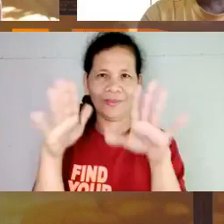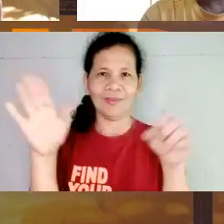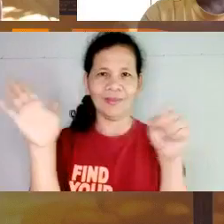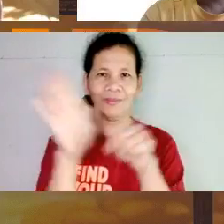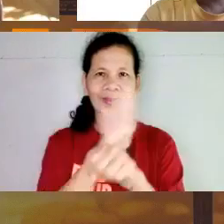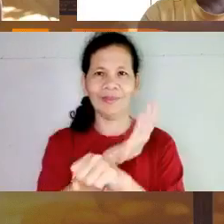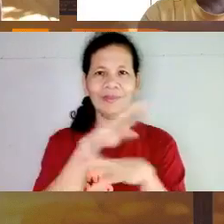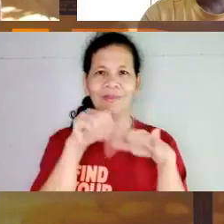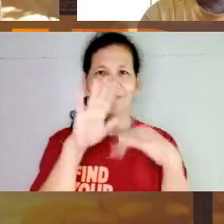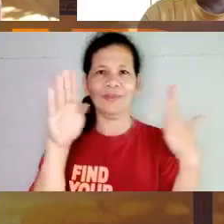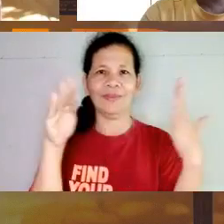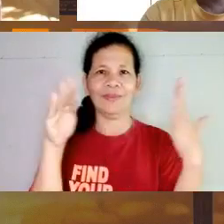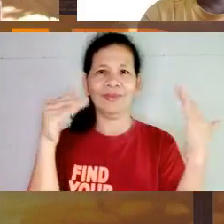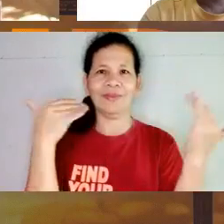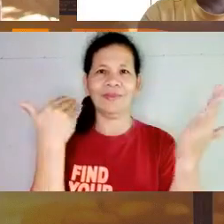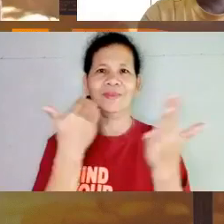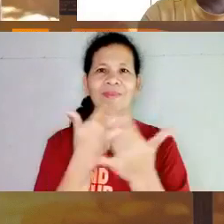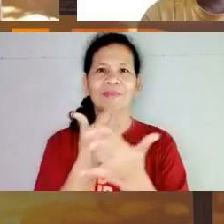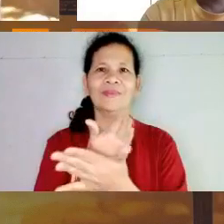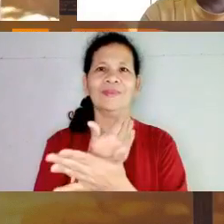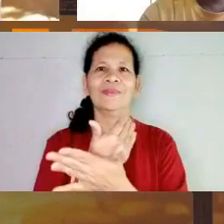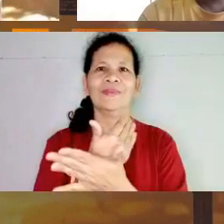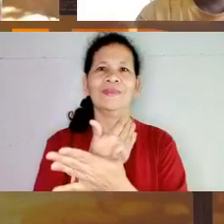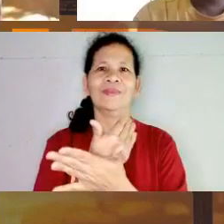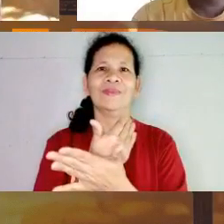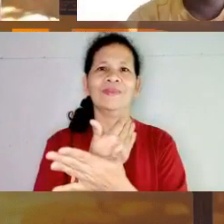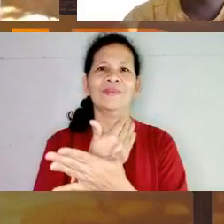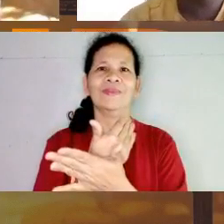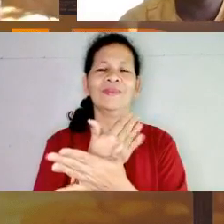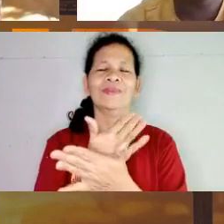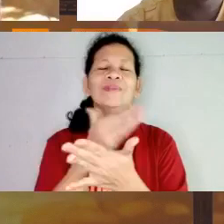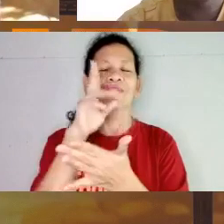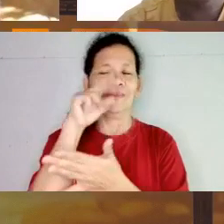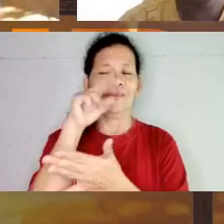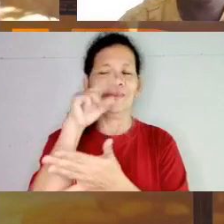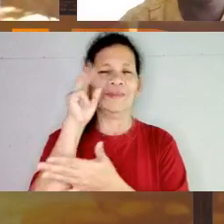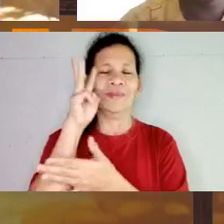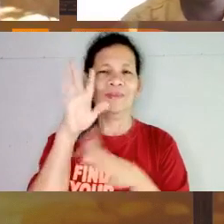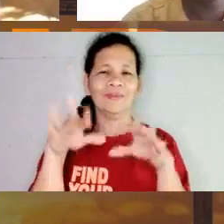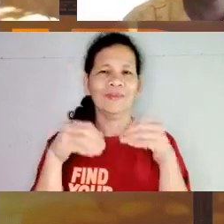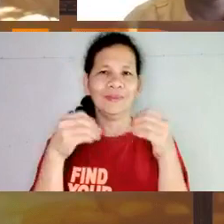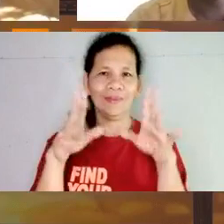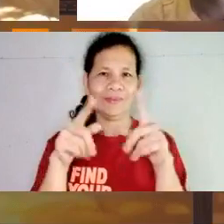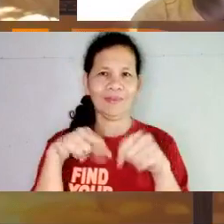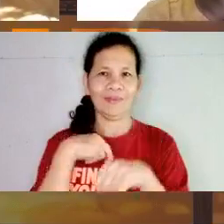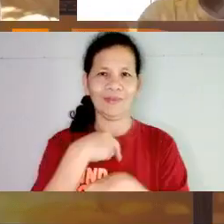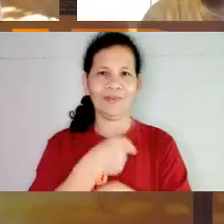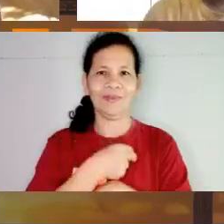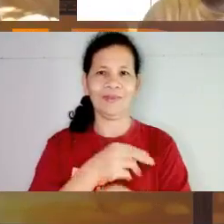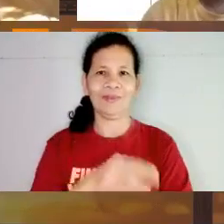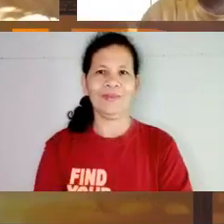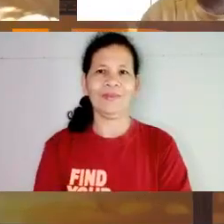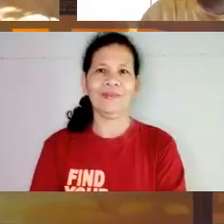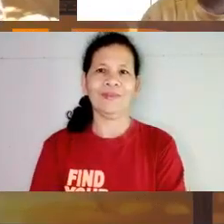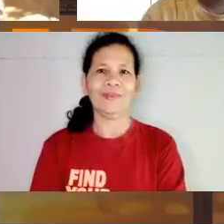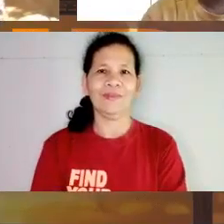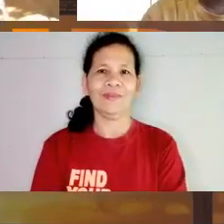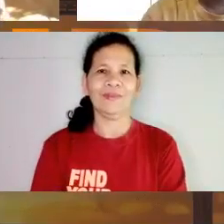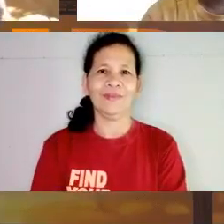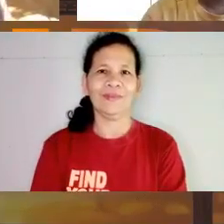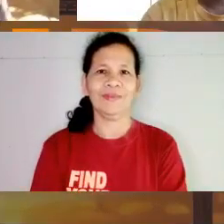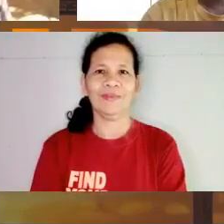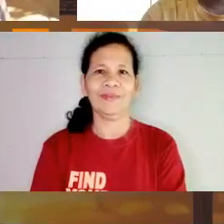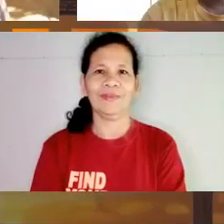sa lahat at hindi nanubat at ito'y ibibigay sa Kanya. Salamat po. Si